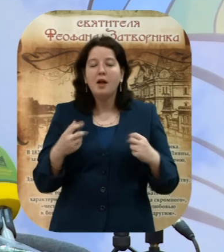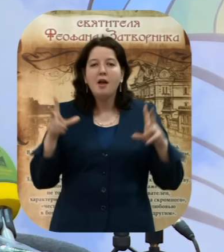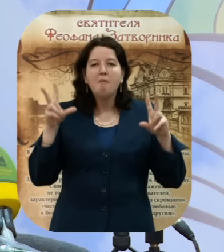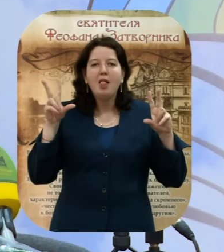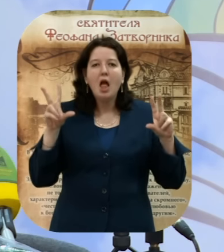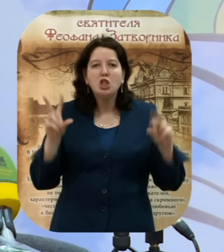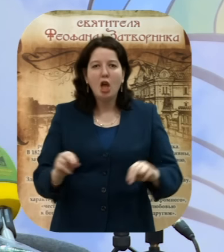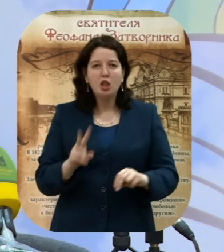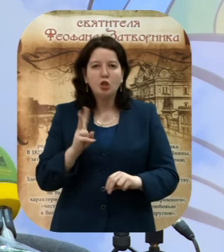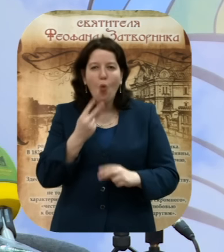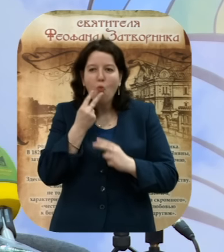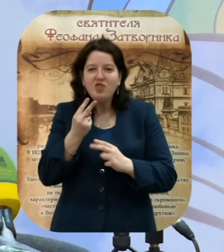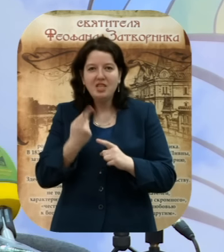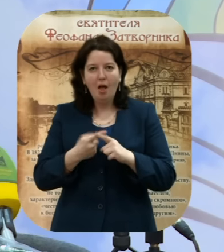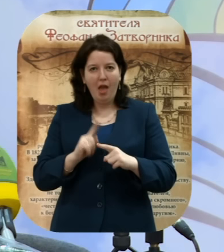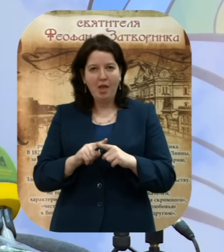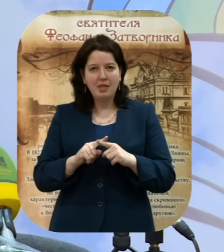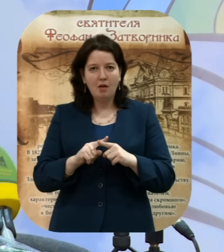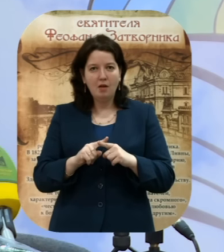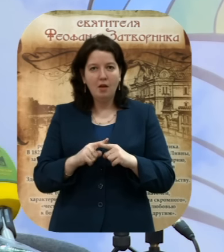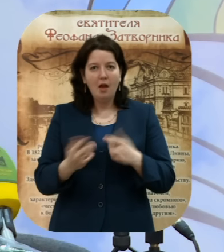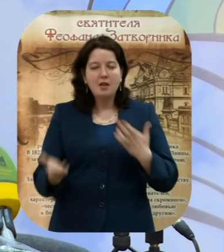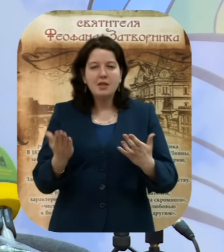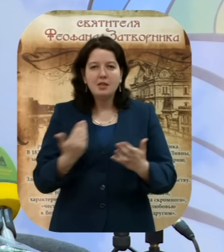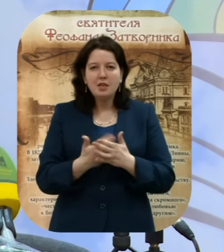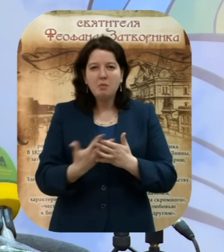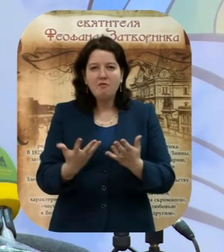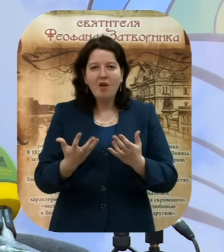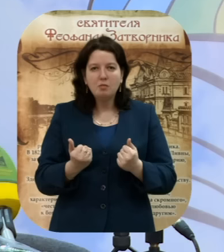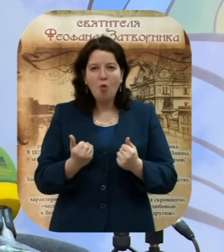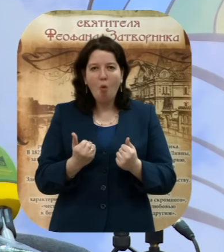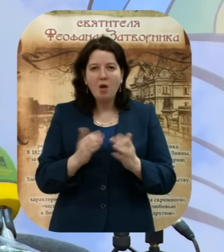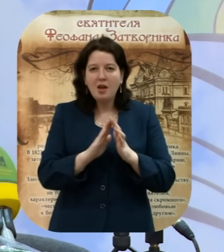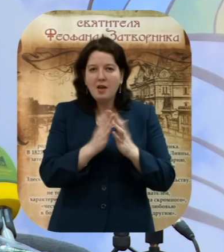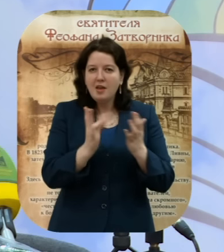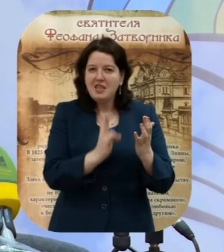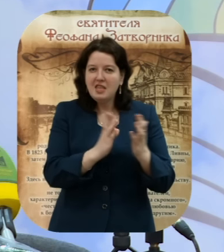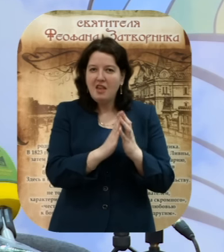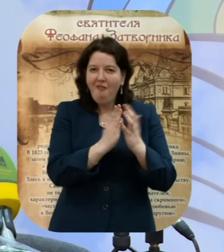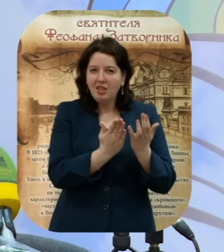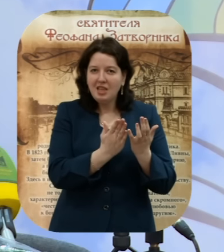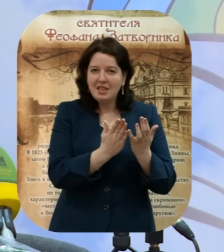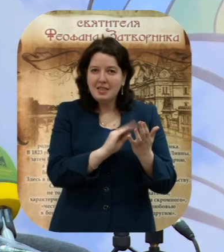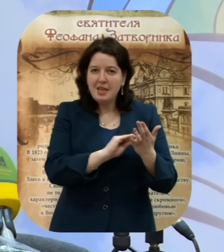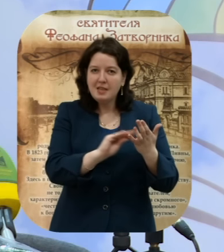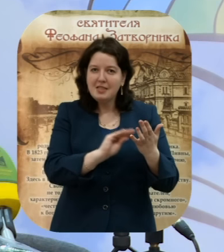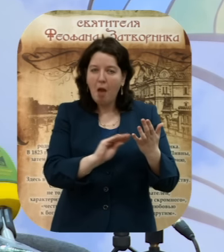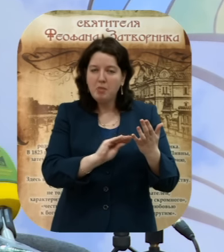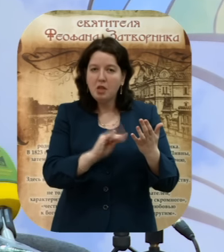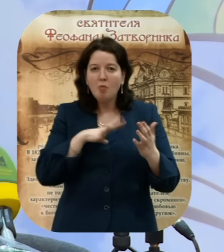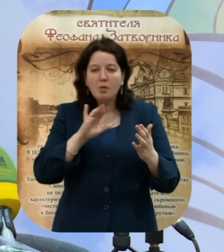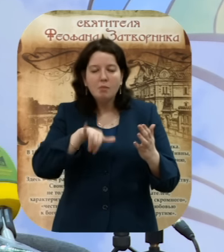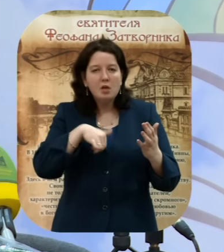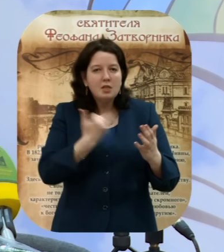это. Если мы возьмем евангельские заповеди, то мы поразимся тем